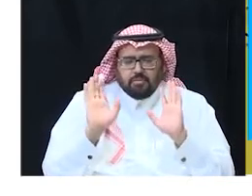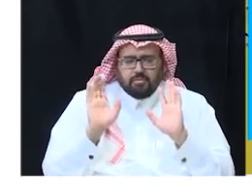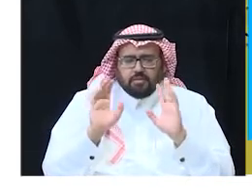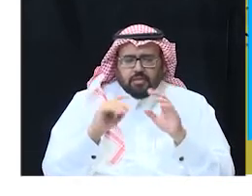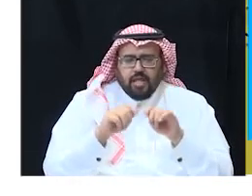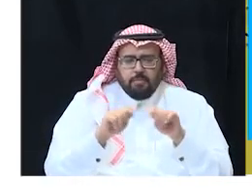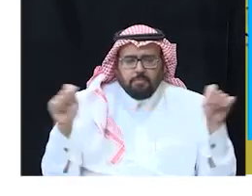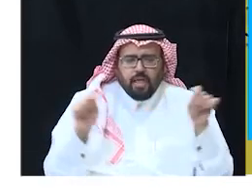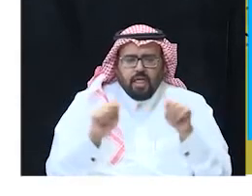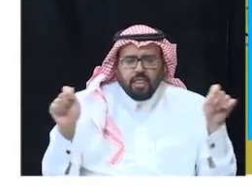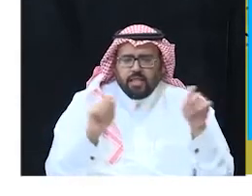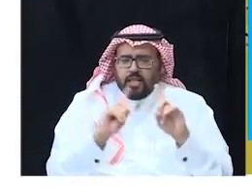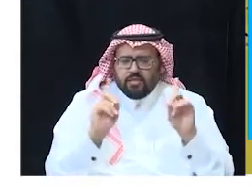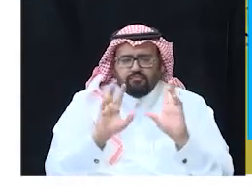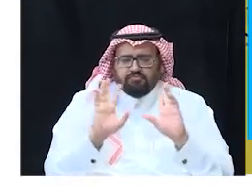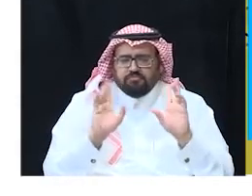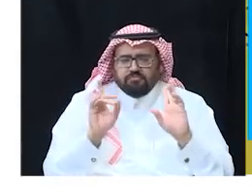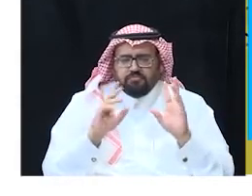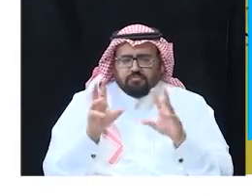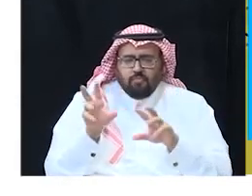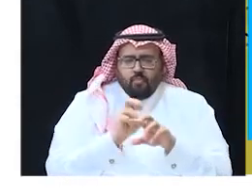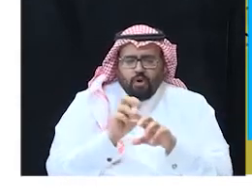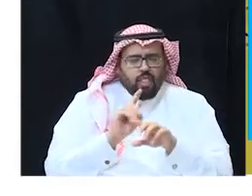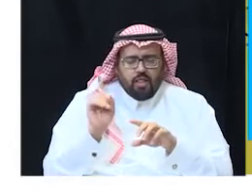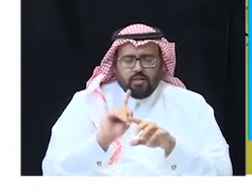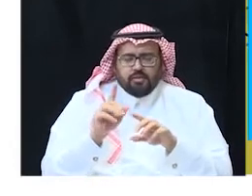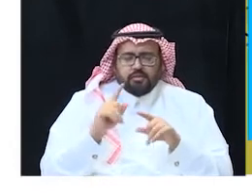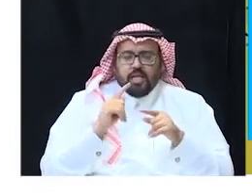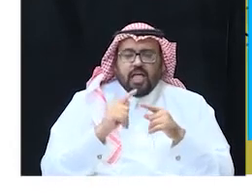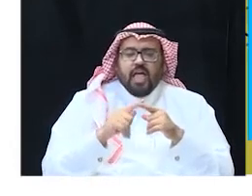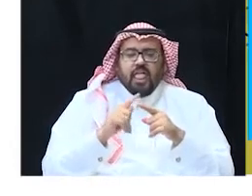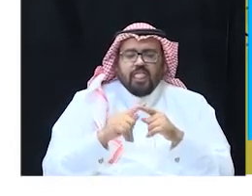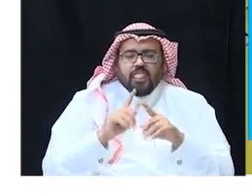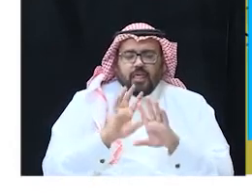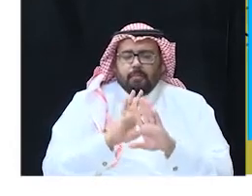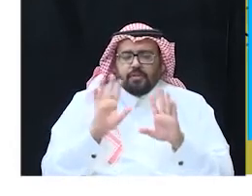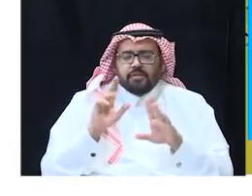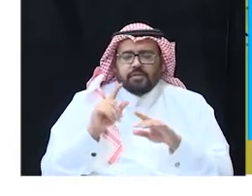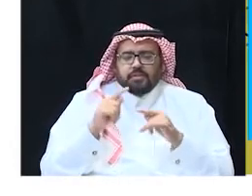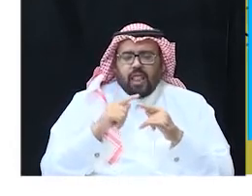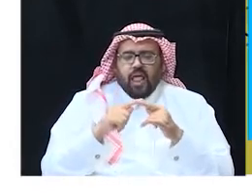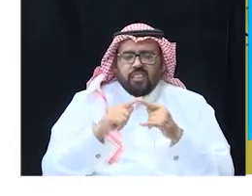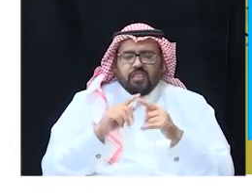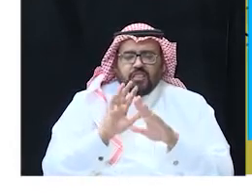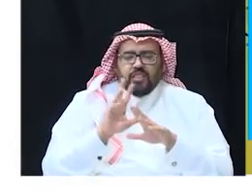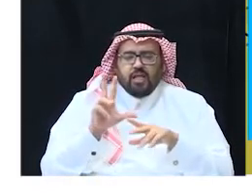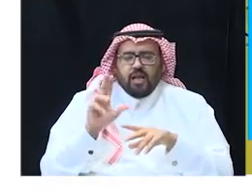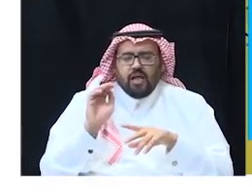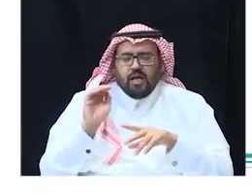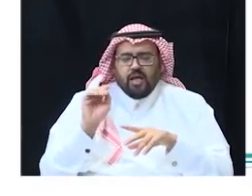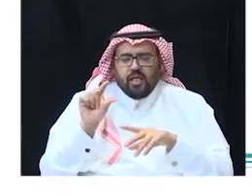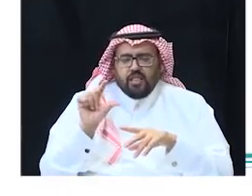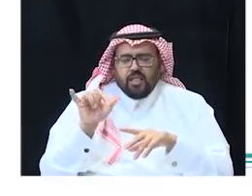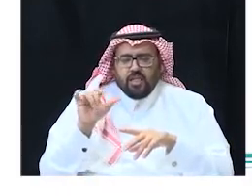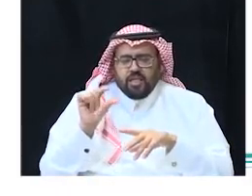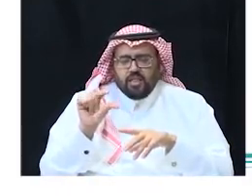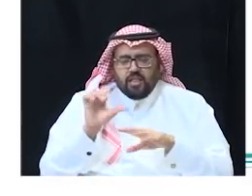القلم والمطاط، فلا تنجذب إلى المغناطيس.